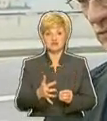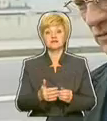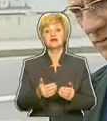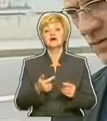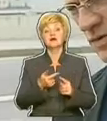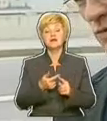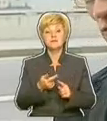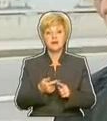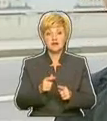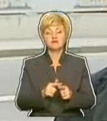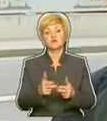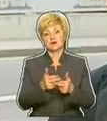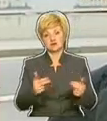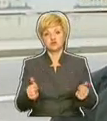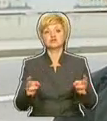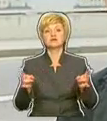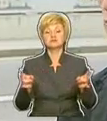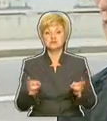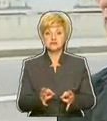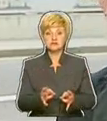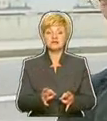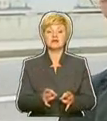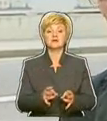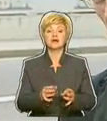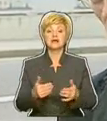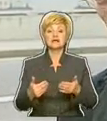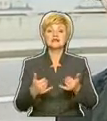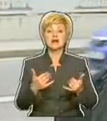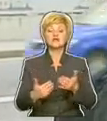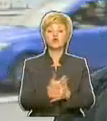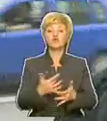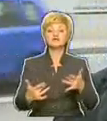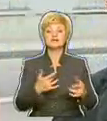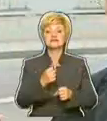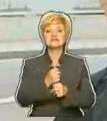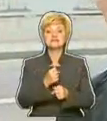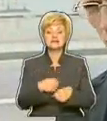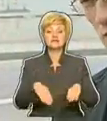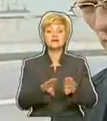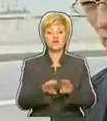И тому безумовно треба до нового театра разработать такой вариант святочный.